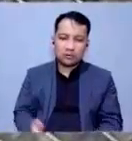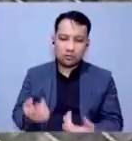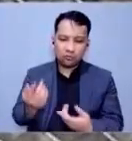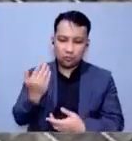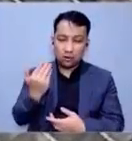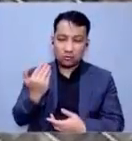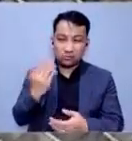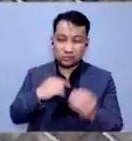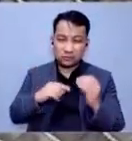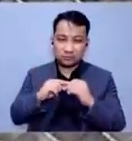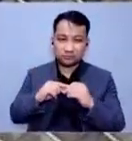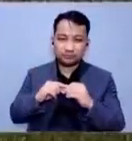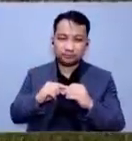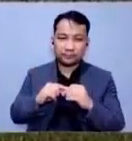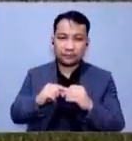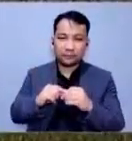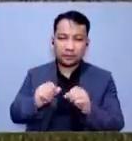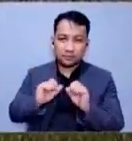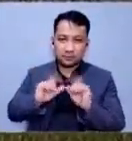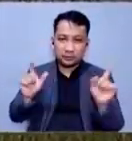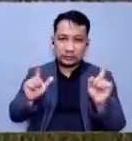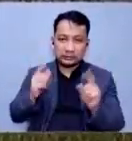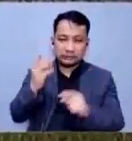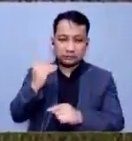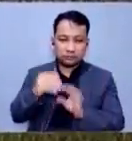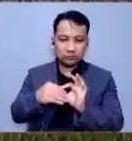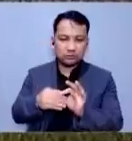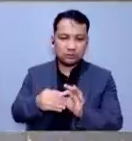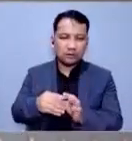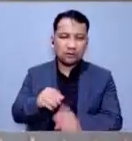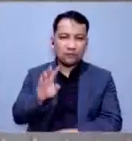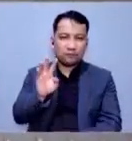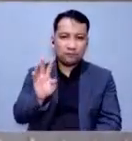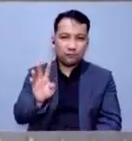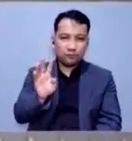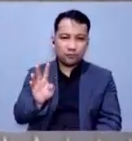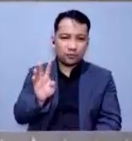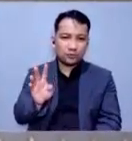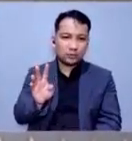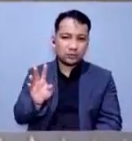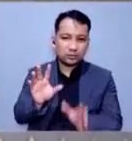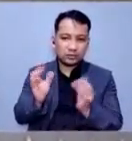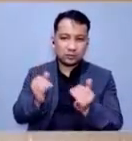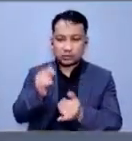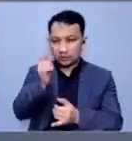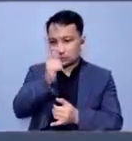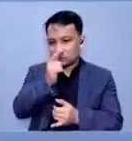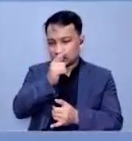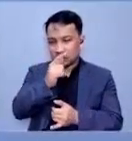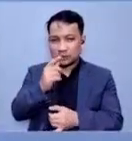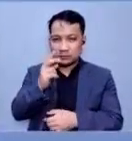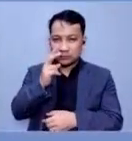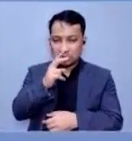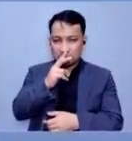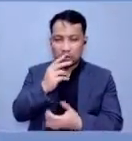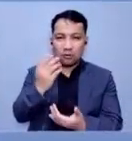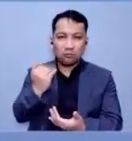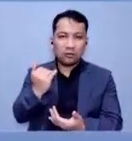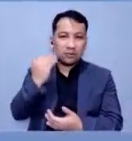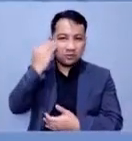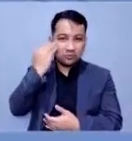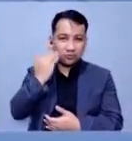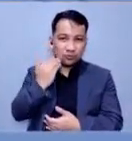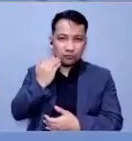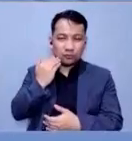force outage o biglang pag-shutdown ng higit 40 power plants sa Luzon at Visayas. Dahil kulang ang gumagana